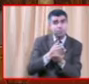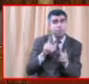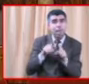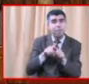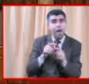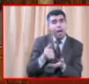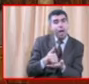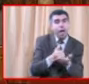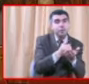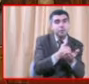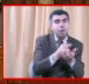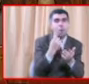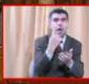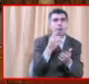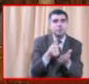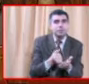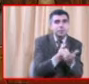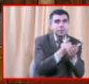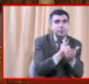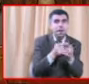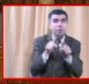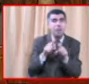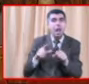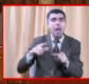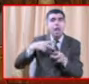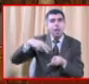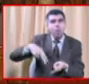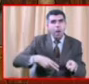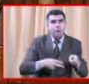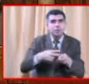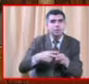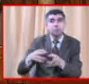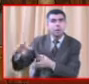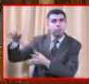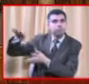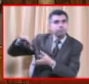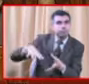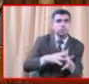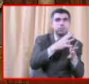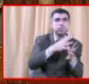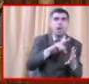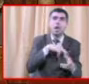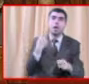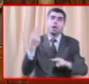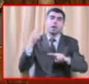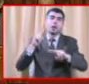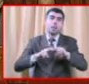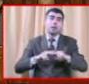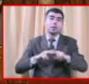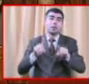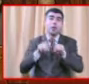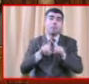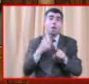وجرفوا الماء، وبقى عالق في هذه الجرافة تقريبا من 3:30 عقاب النهار إلى 1:30 في